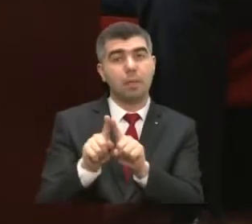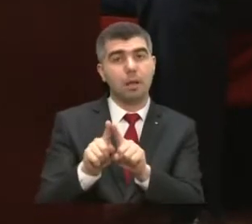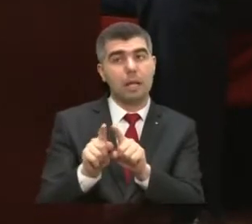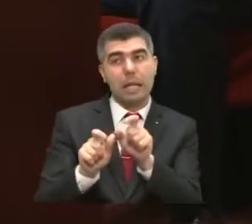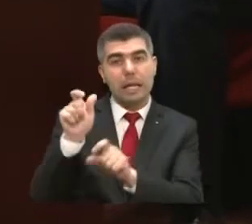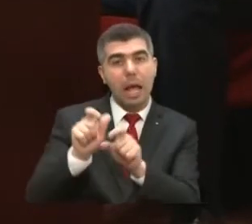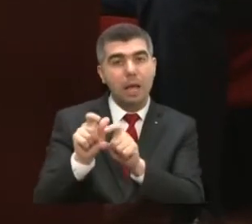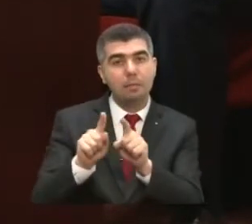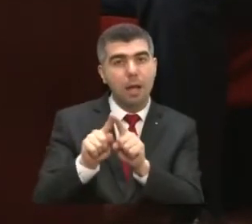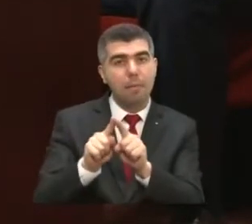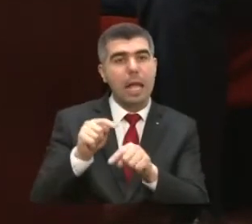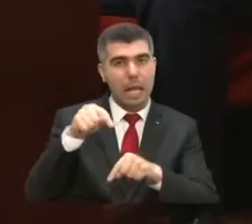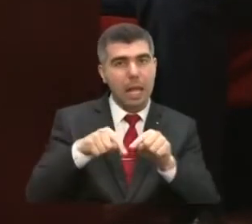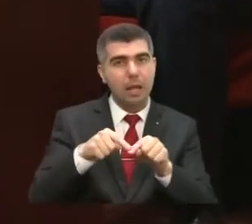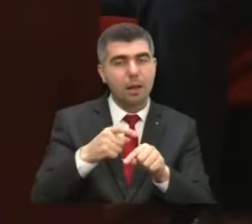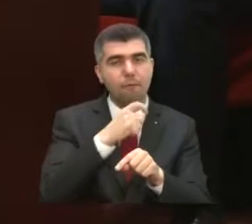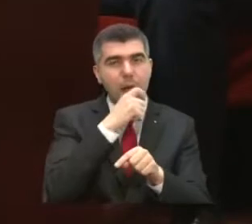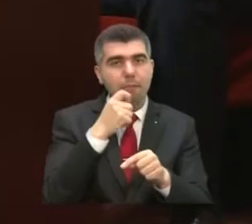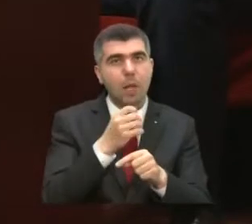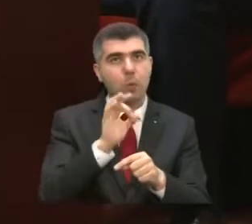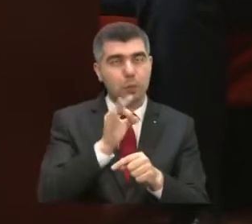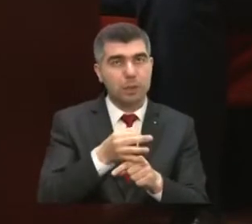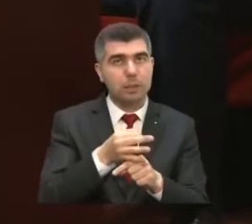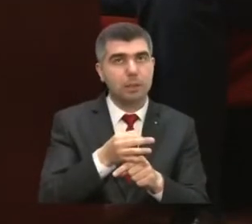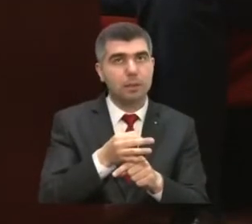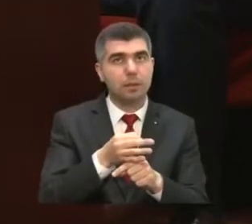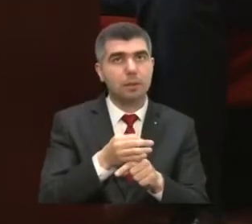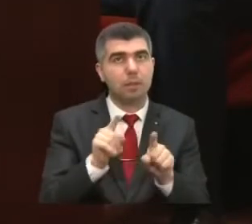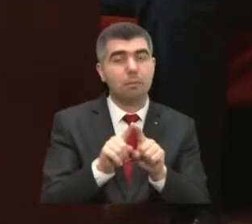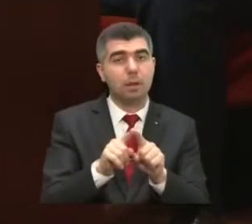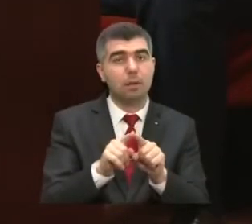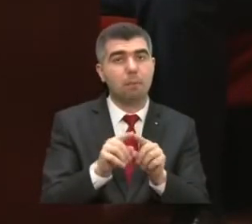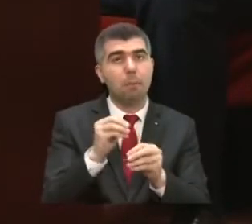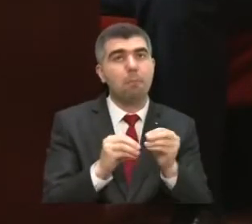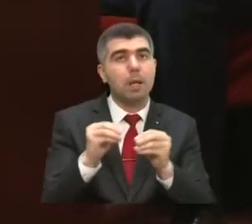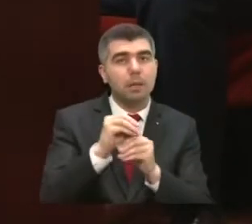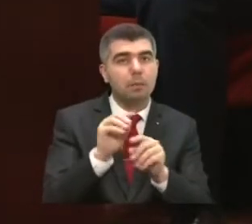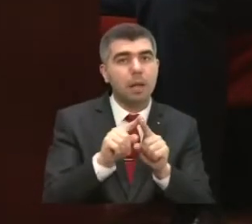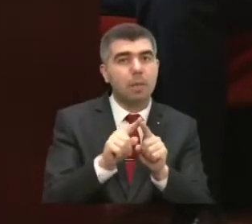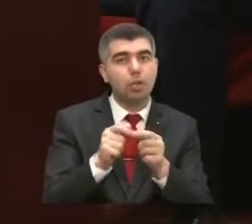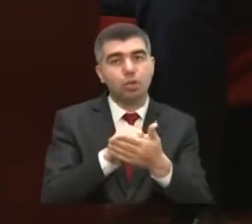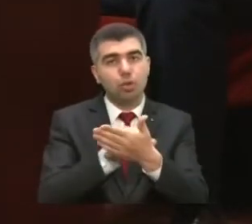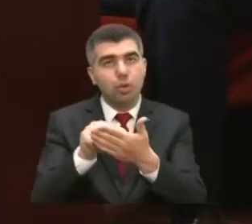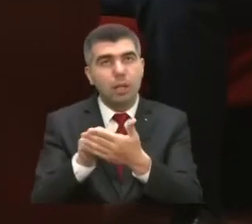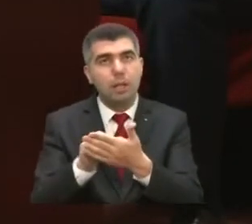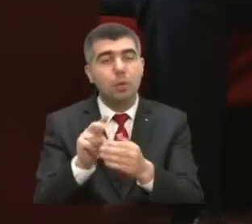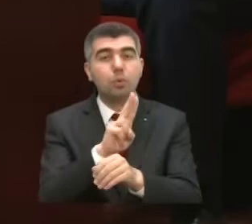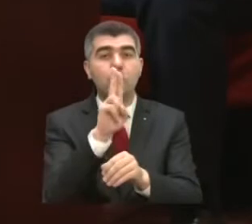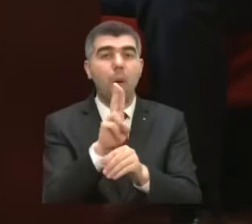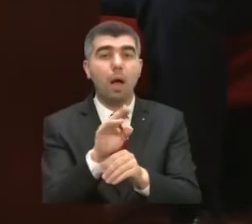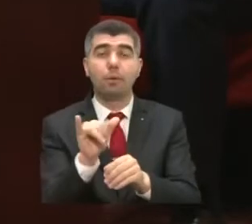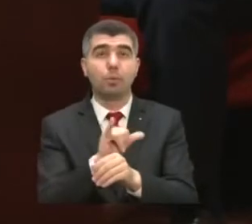طاقه، على واش المنتوجات موجوده. من اللي قلت الموجوده كلها نقز لي والطاقه الشرائيه. وخاصنا نعرفوا بعد السؤال اش حطينا،